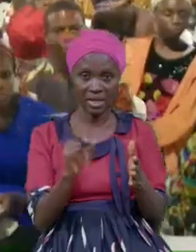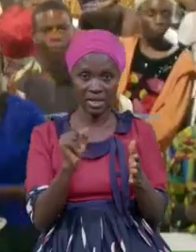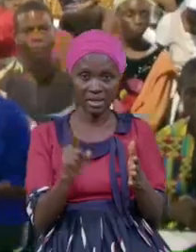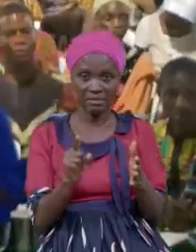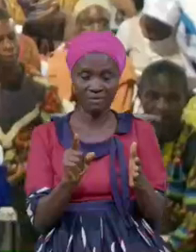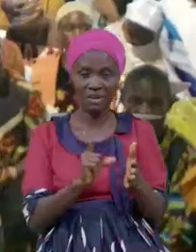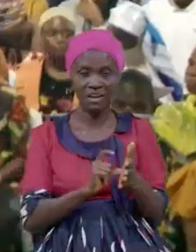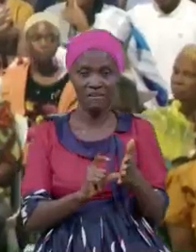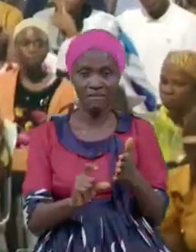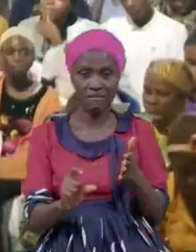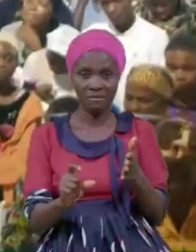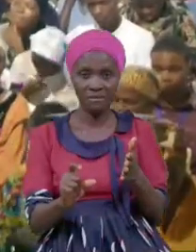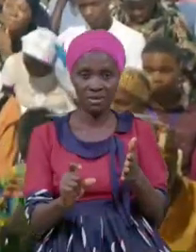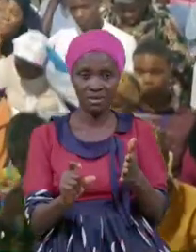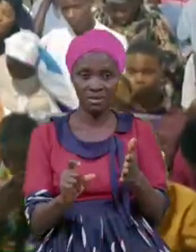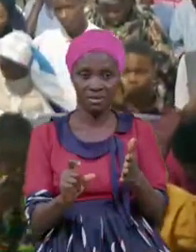Acte 11,